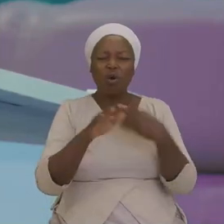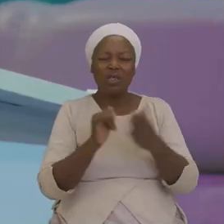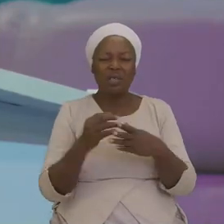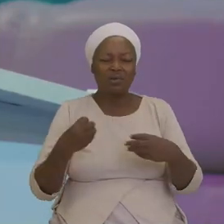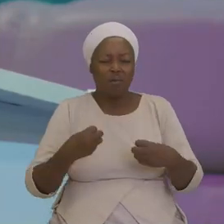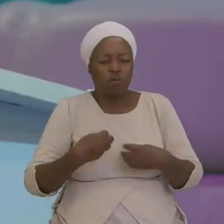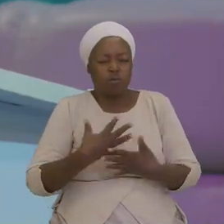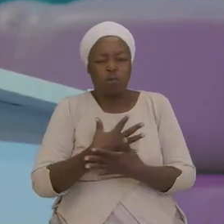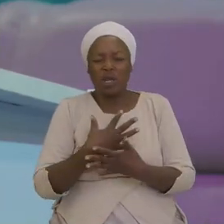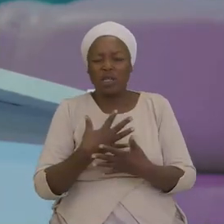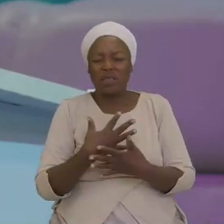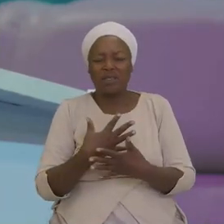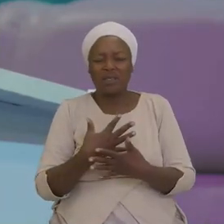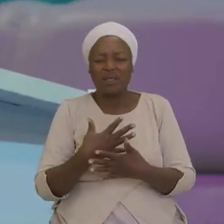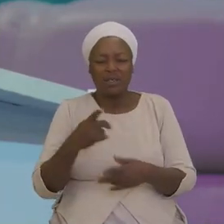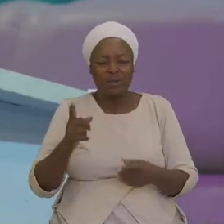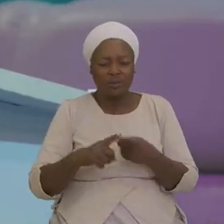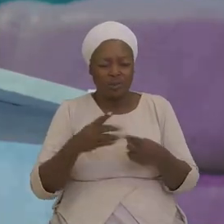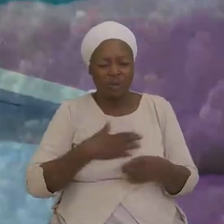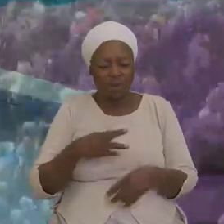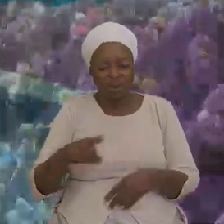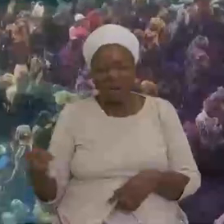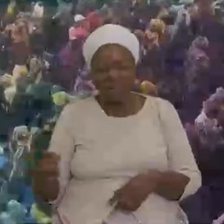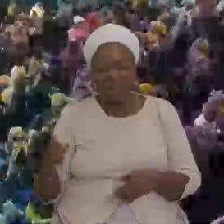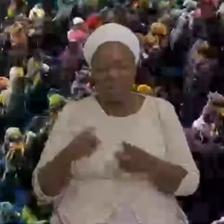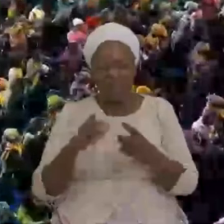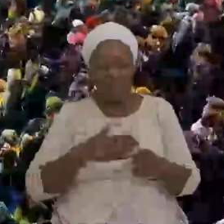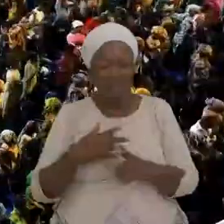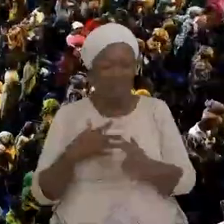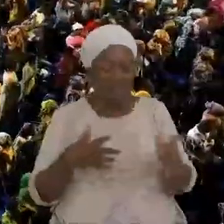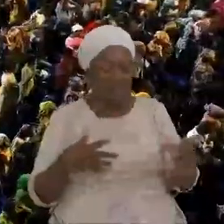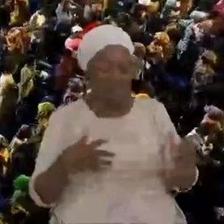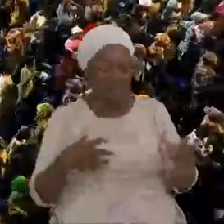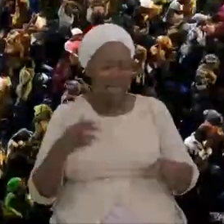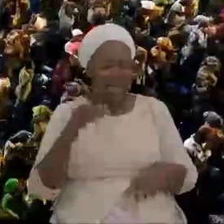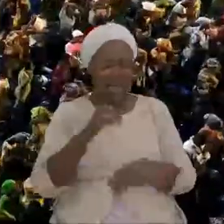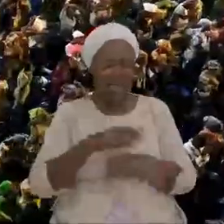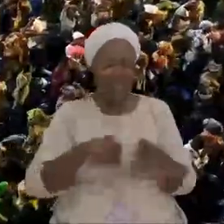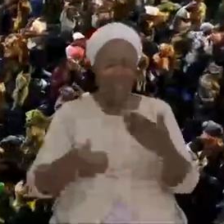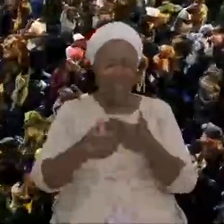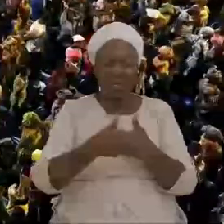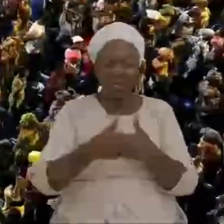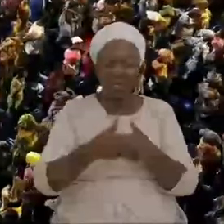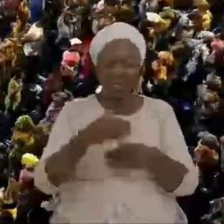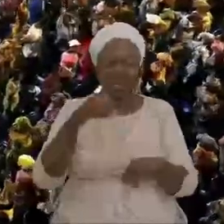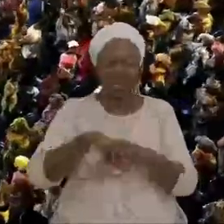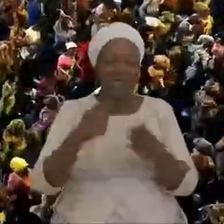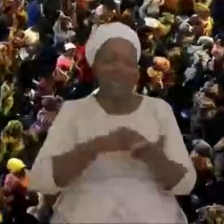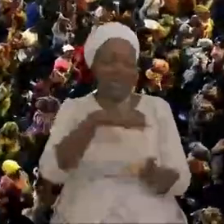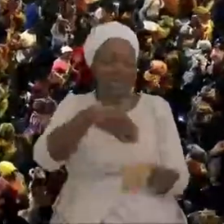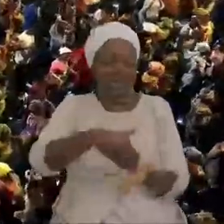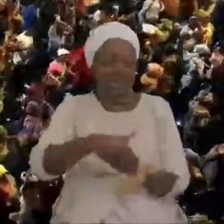Tout enflement, à ma droite, à ma gauche, derrière, au